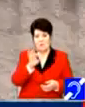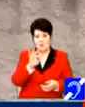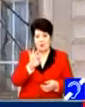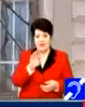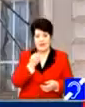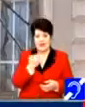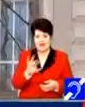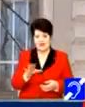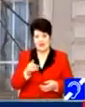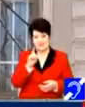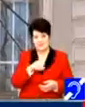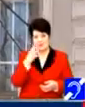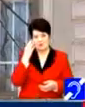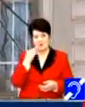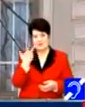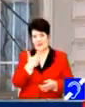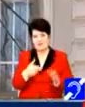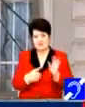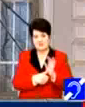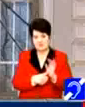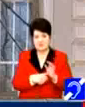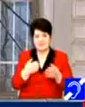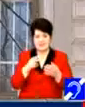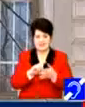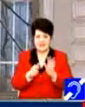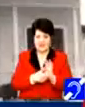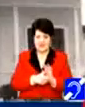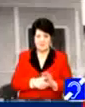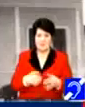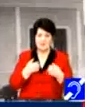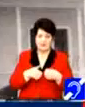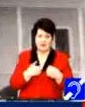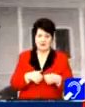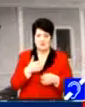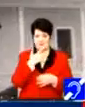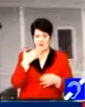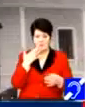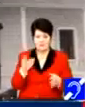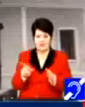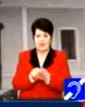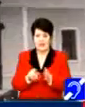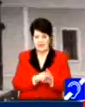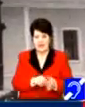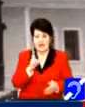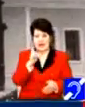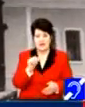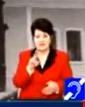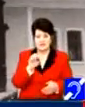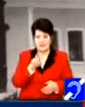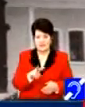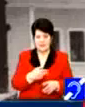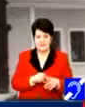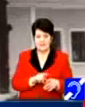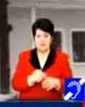Moldovei. Construcția are 36 de încăperi, o sală de bal, o pivniță, o cramă și mai multe anexe. Somtosul castel Ghica Cantacuzino